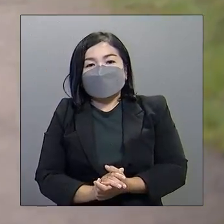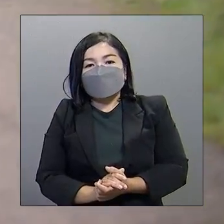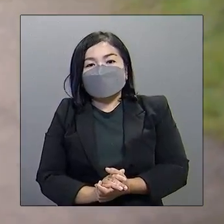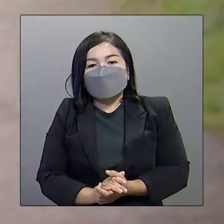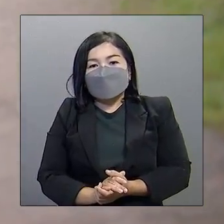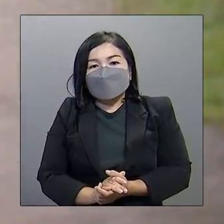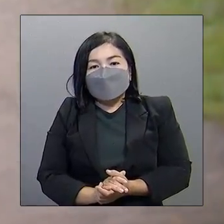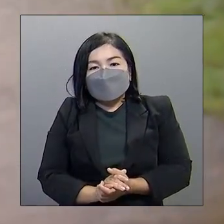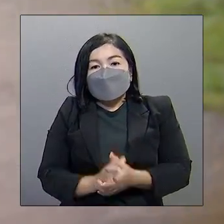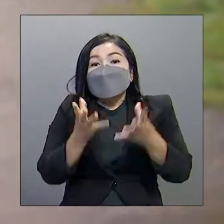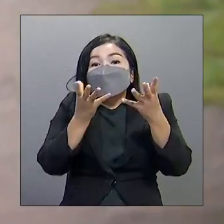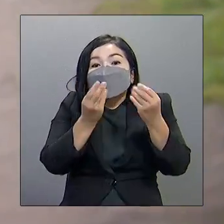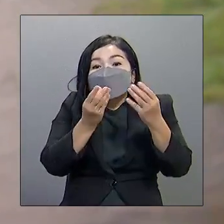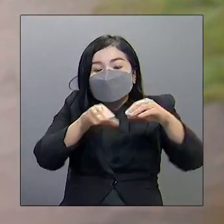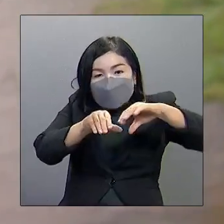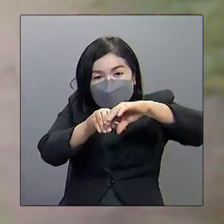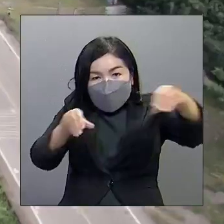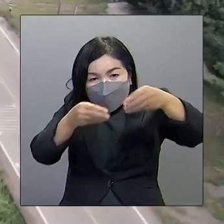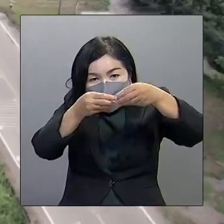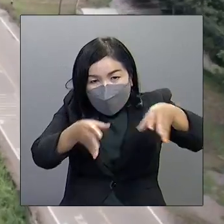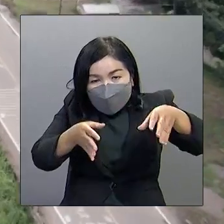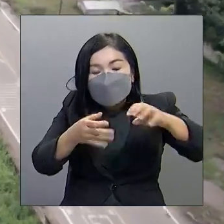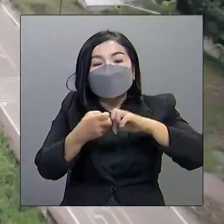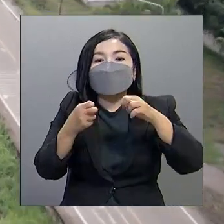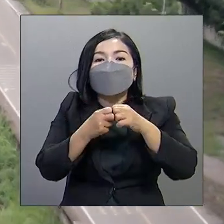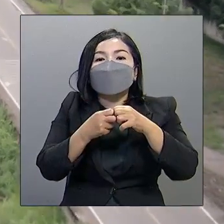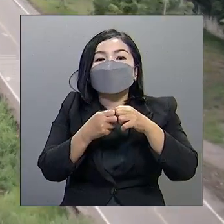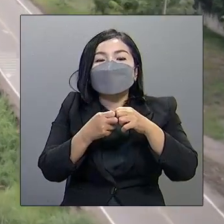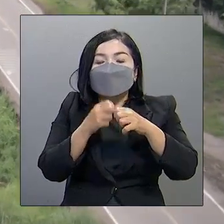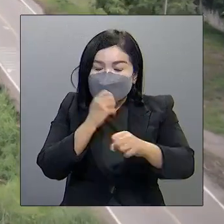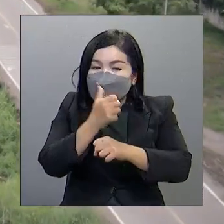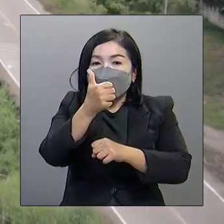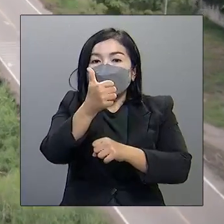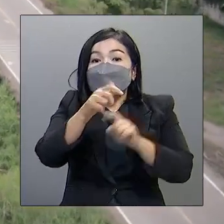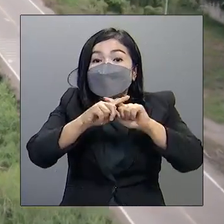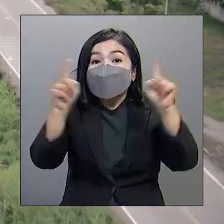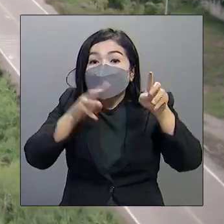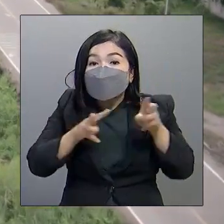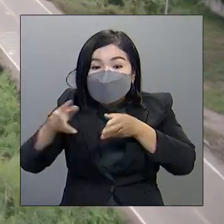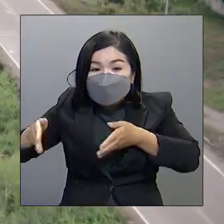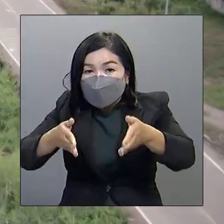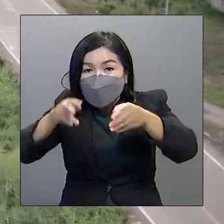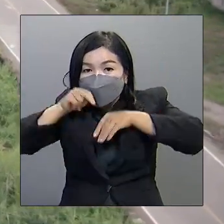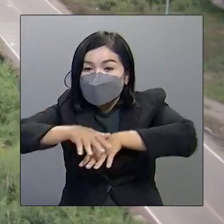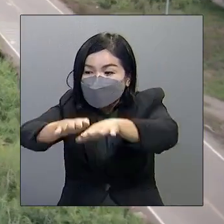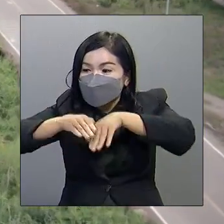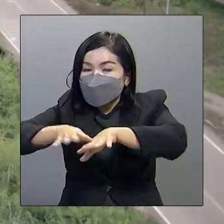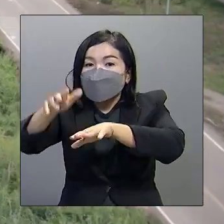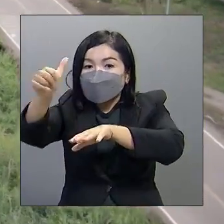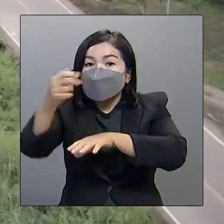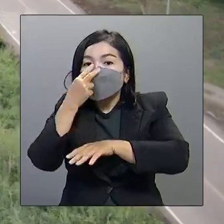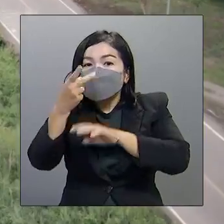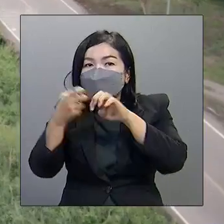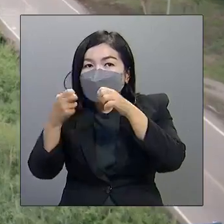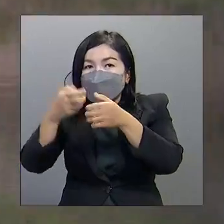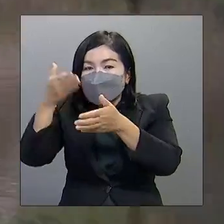คันคลองที่สุดตัวแก้ปัญหาไม่ยากครับแต่ถ้าคิดจะใช้เส้นทางนี้เป็นทางผ่านน้ำจริงๆเรายังต้องมาดูอุปสรรคสำ